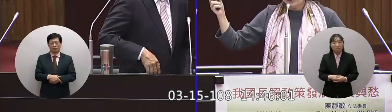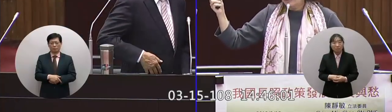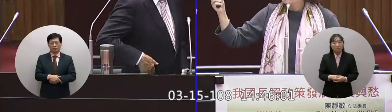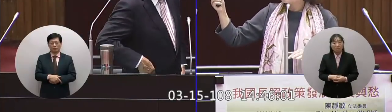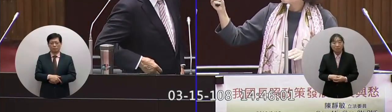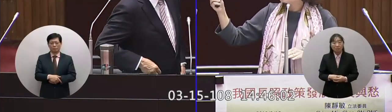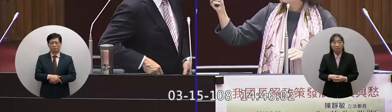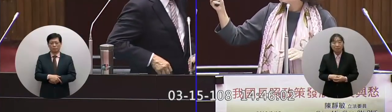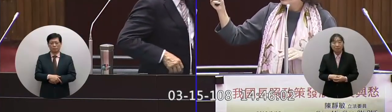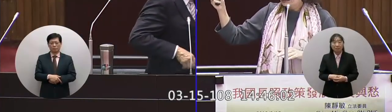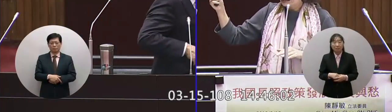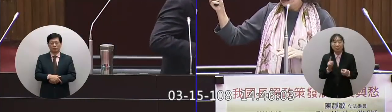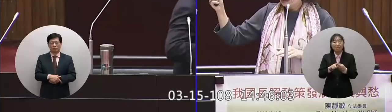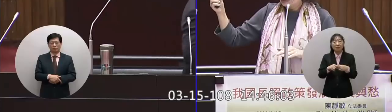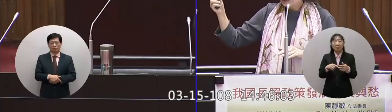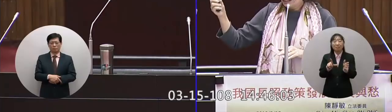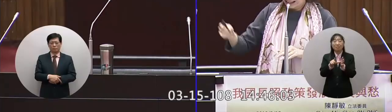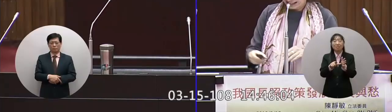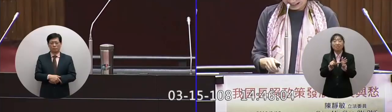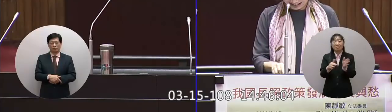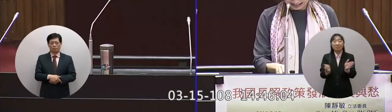对，我们的执行时间到